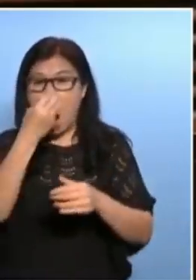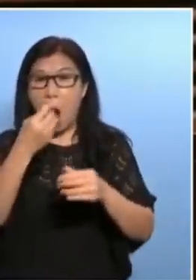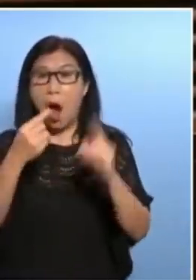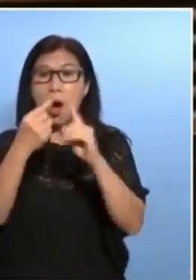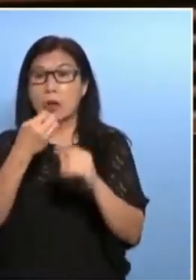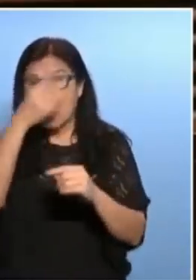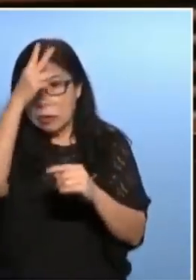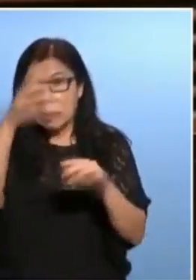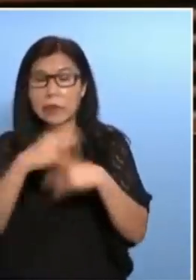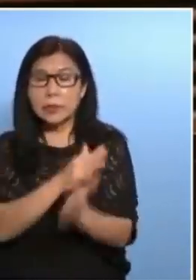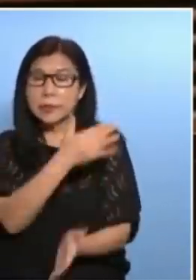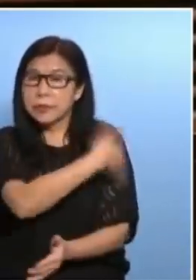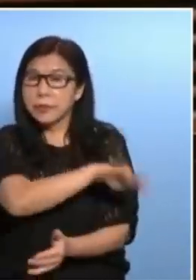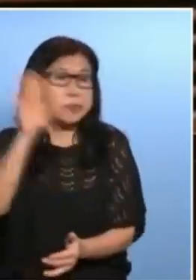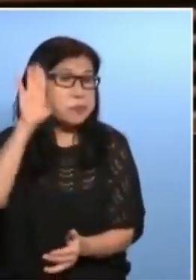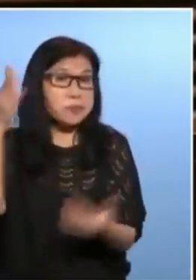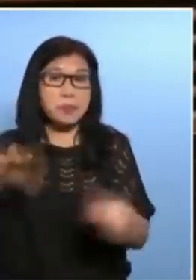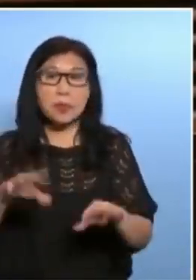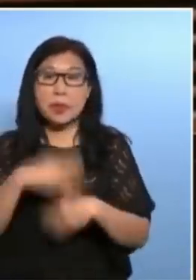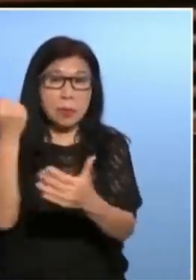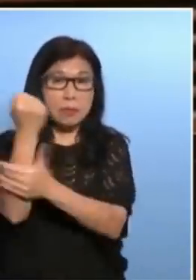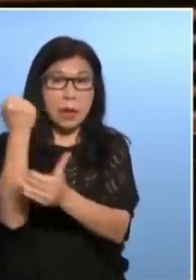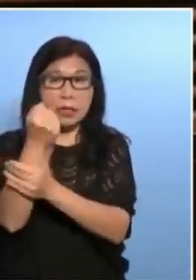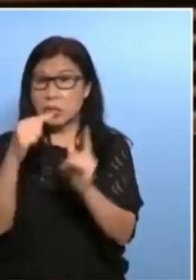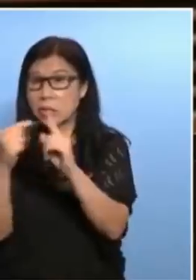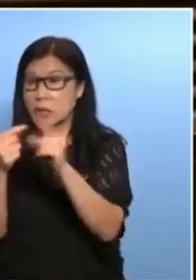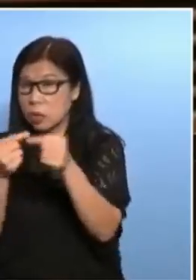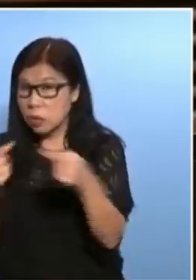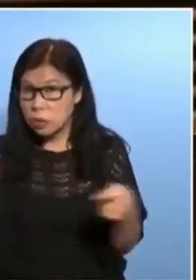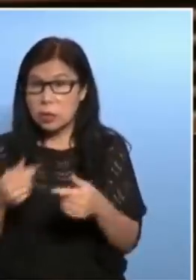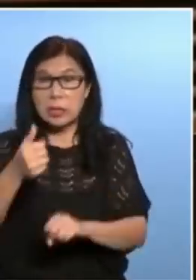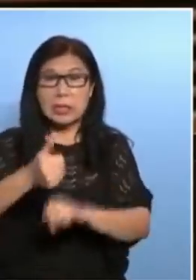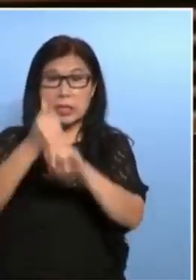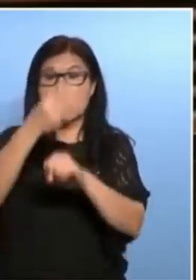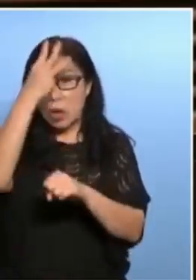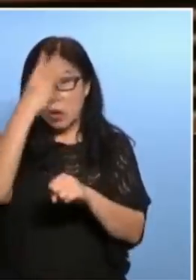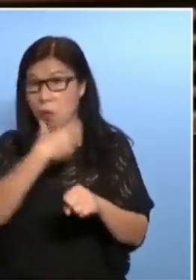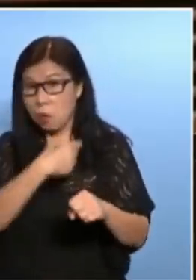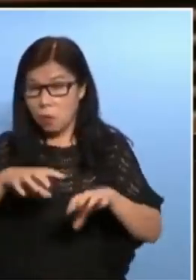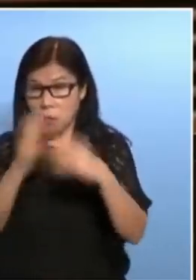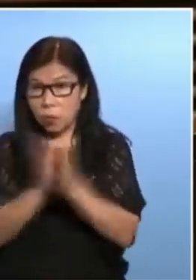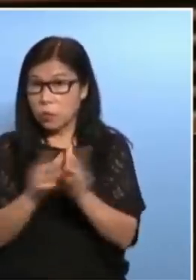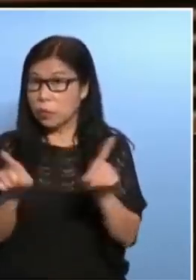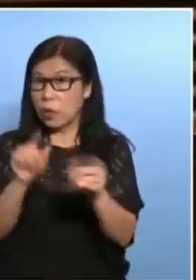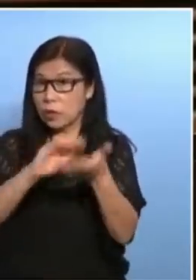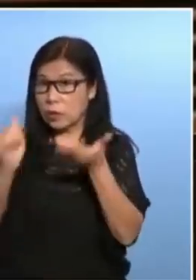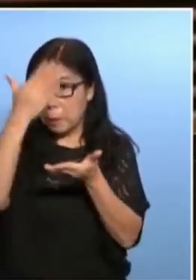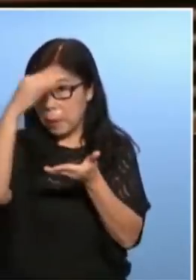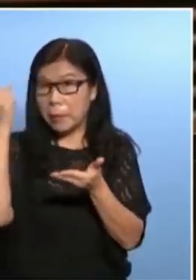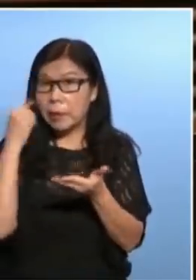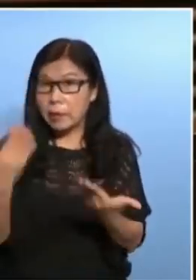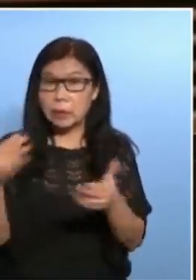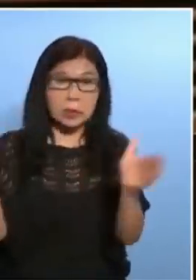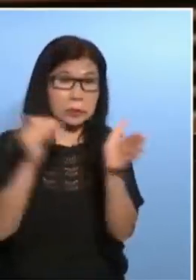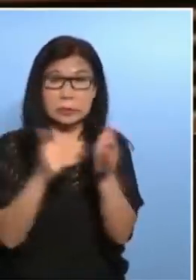耳不聞。如此龐大的反對聲音，其實包括保皇黨在內都必然清楚。來